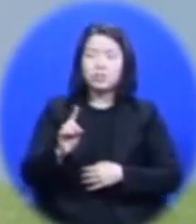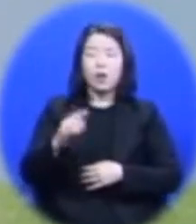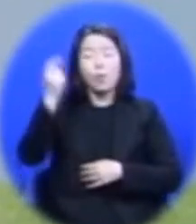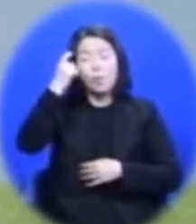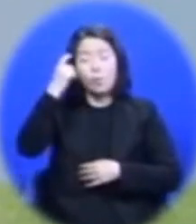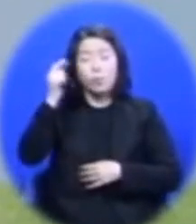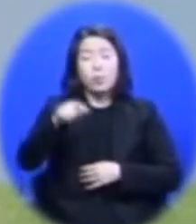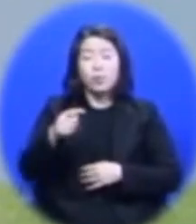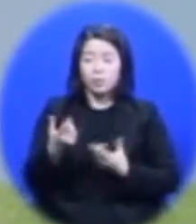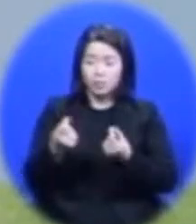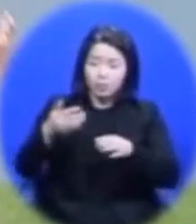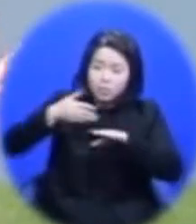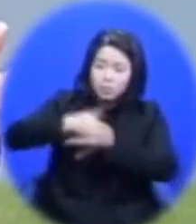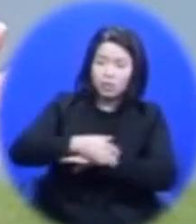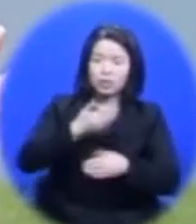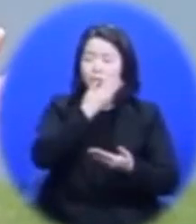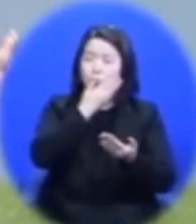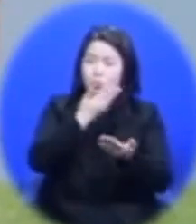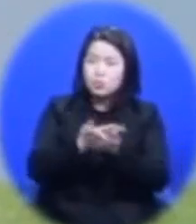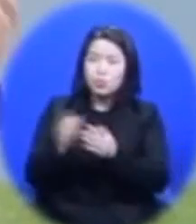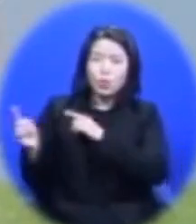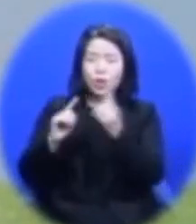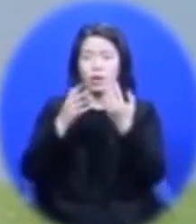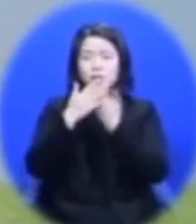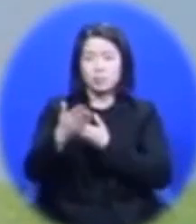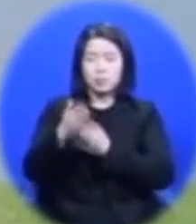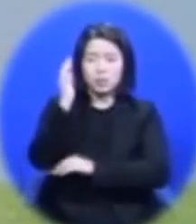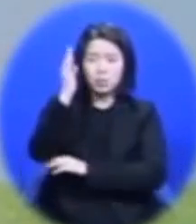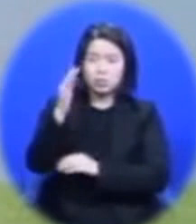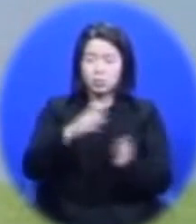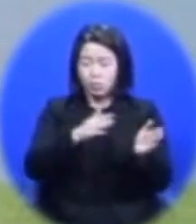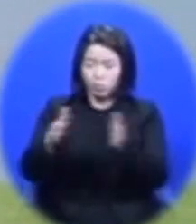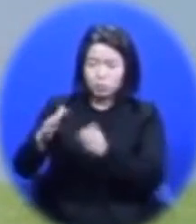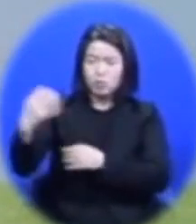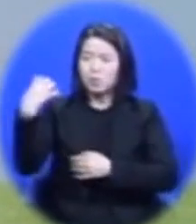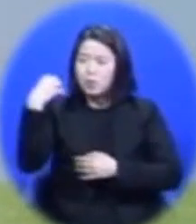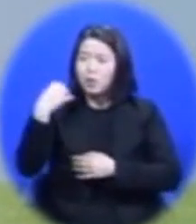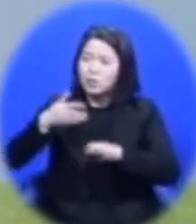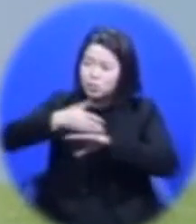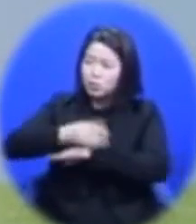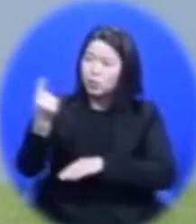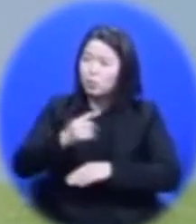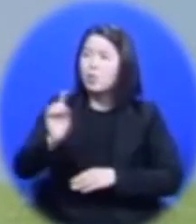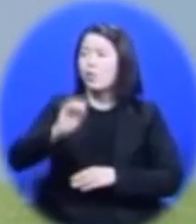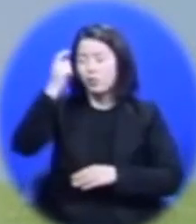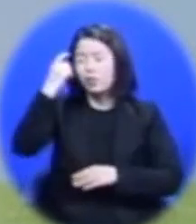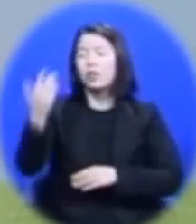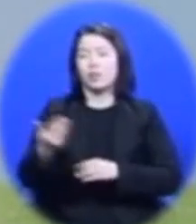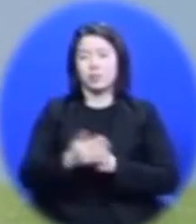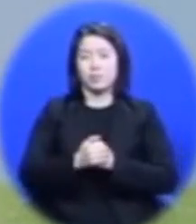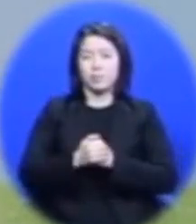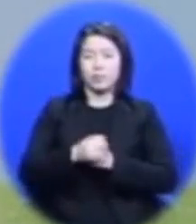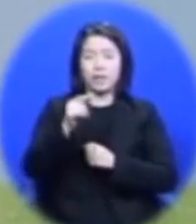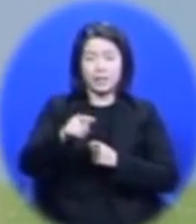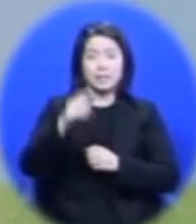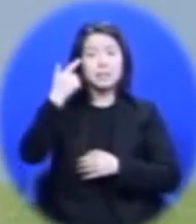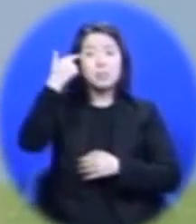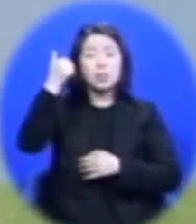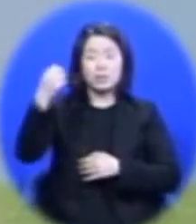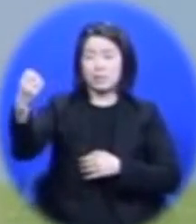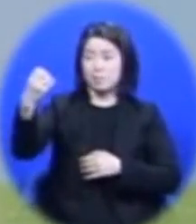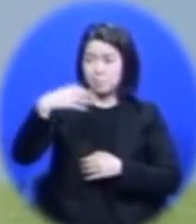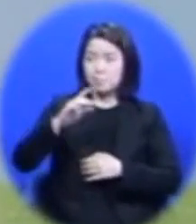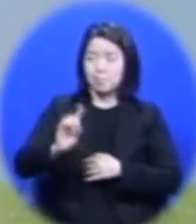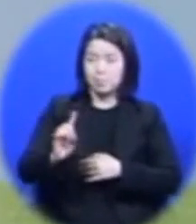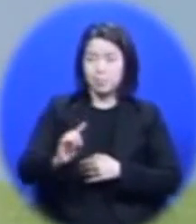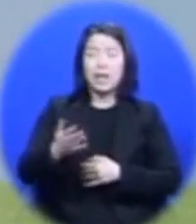이렇게 늦으셨어요? 이 중요한 집회에 설교 순서를 맡으셔서 이렇게 늦게 오시면 어떻게 하십니까? 그랬더니 그 목사님께서 하시는